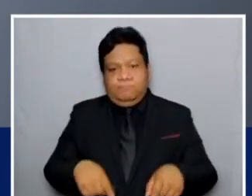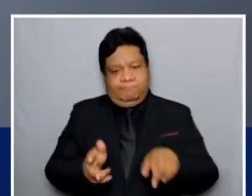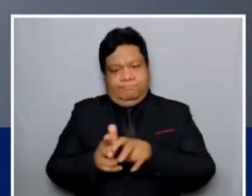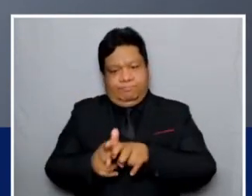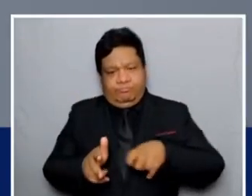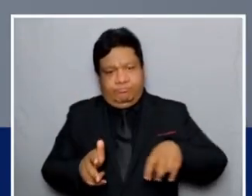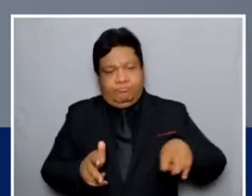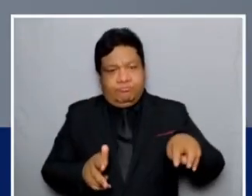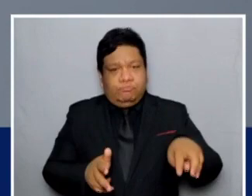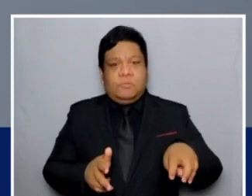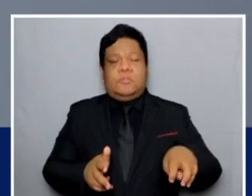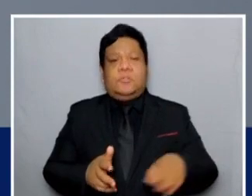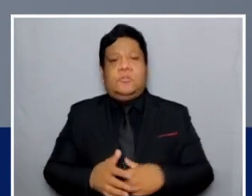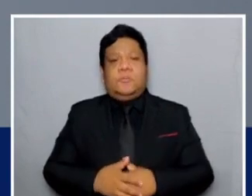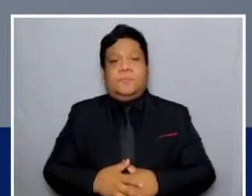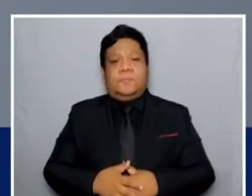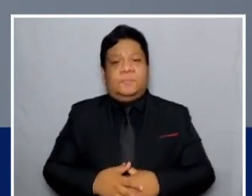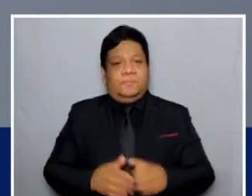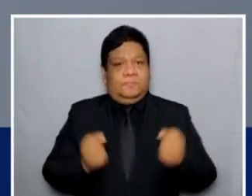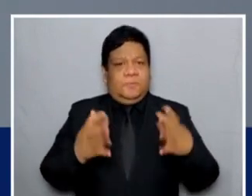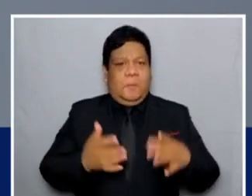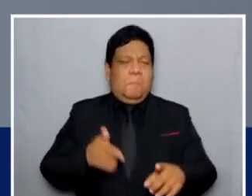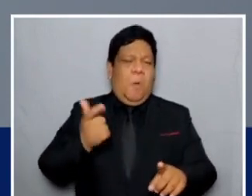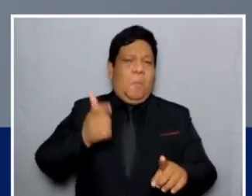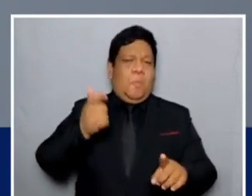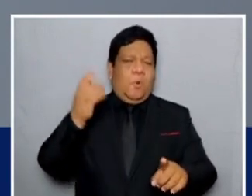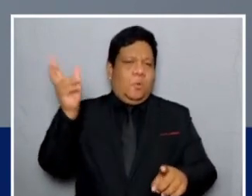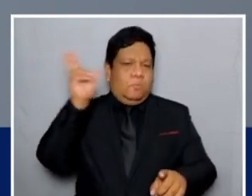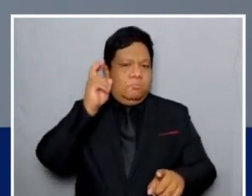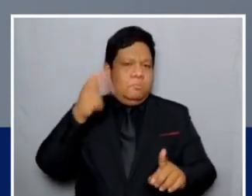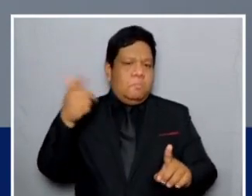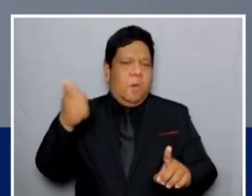eh. Mm-mm. Ang daming putok na narinig ko.